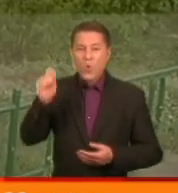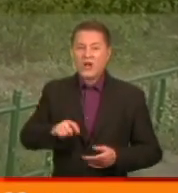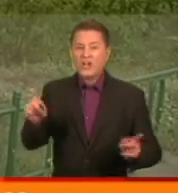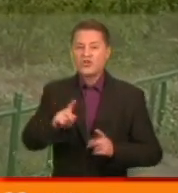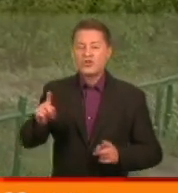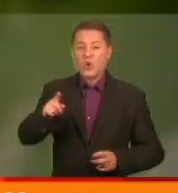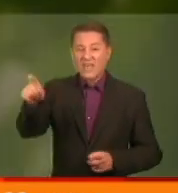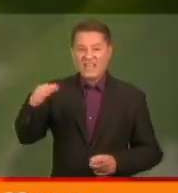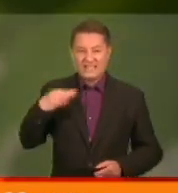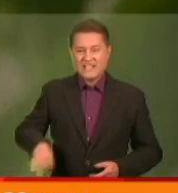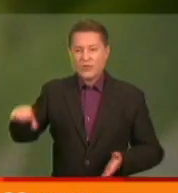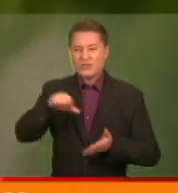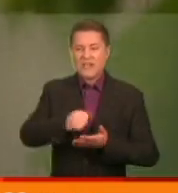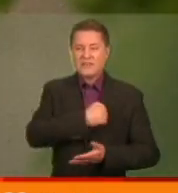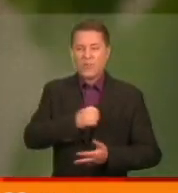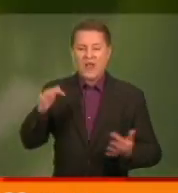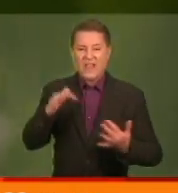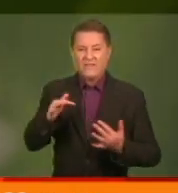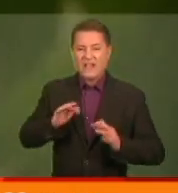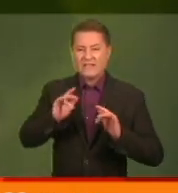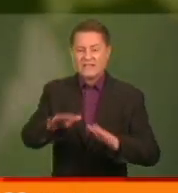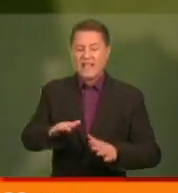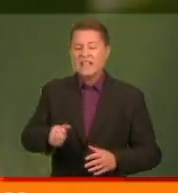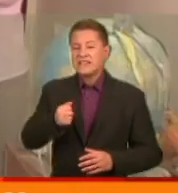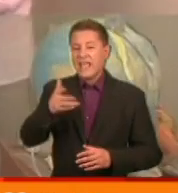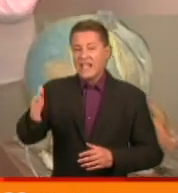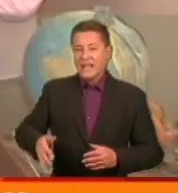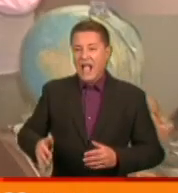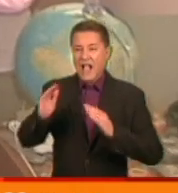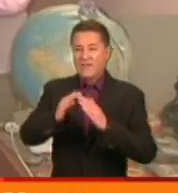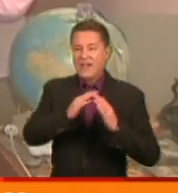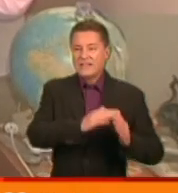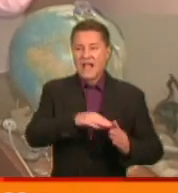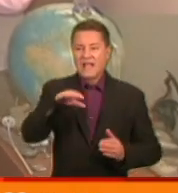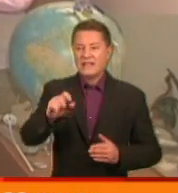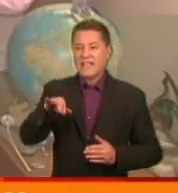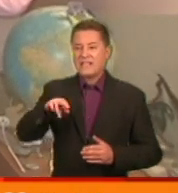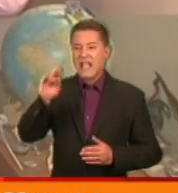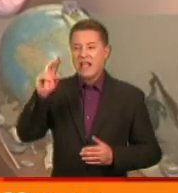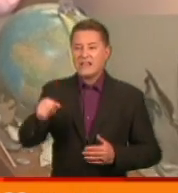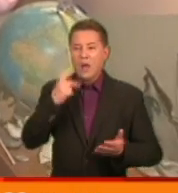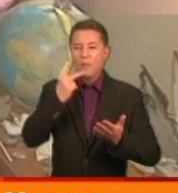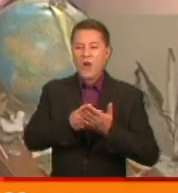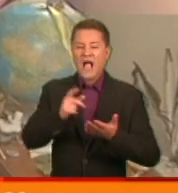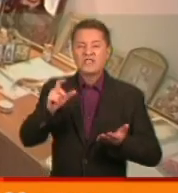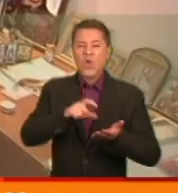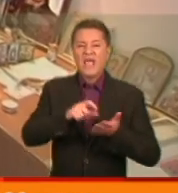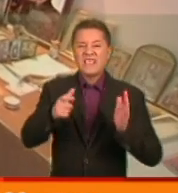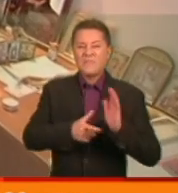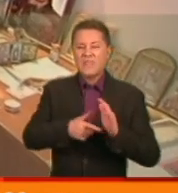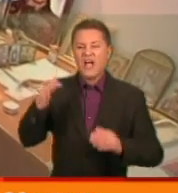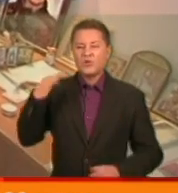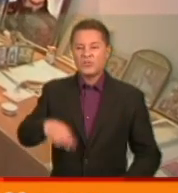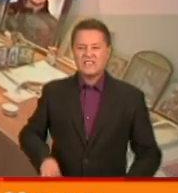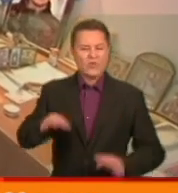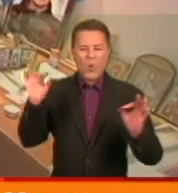– учасник бойових дій. За кілька кварталів від вулиці Георгія Тороповського Тетяна Тороповська показує кімнату сина. Нічого я